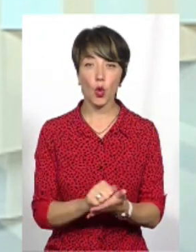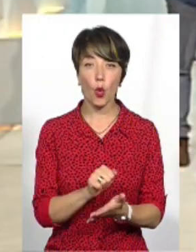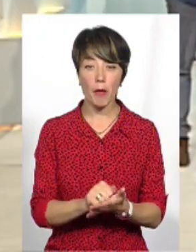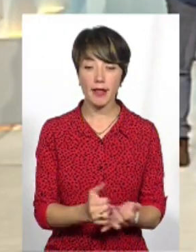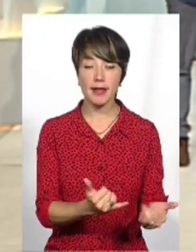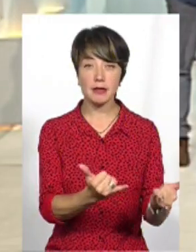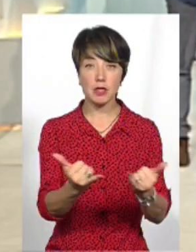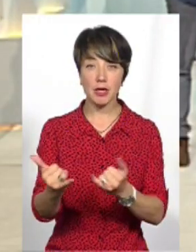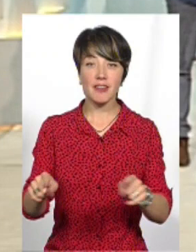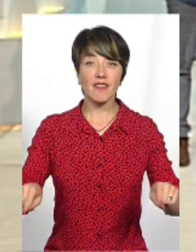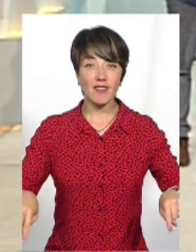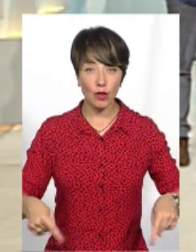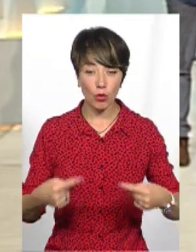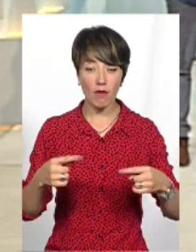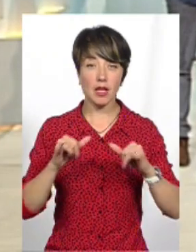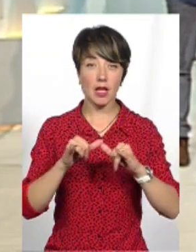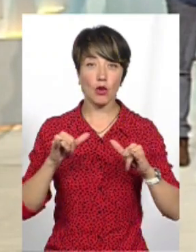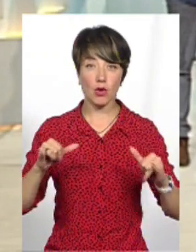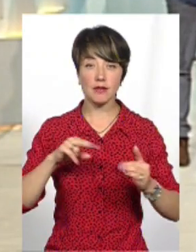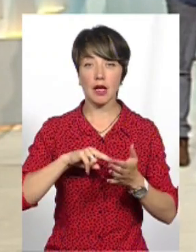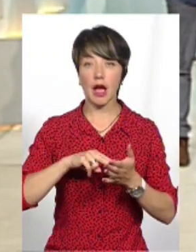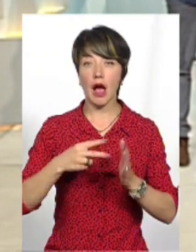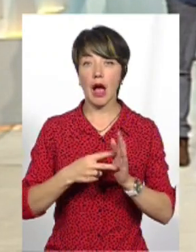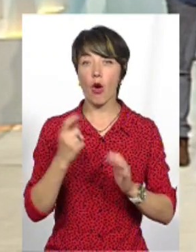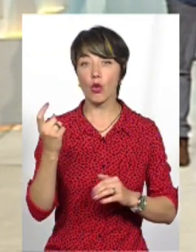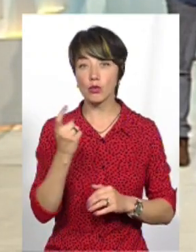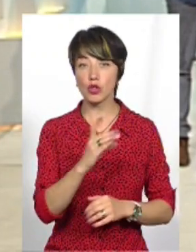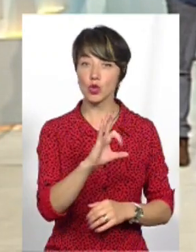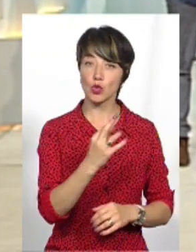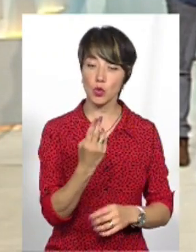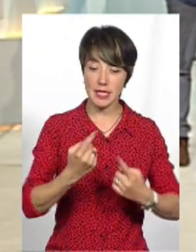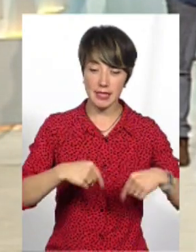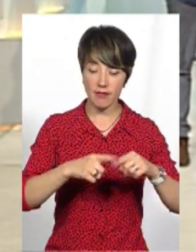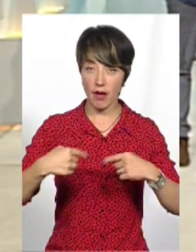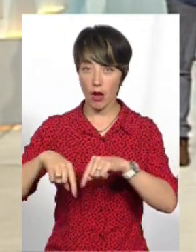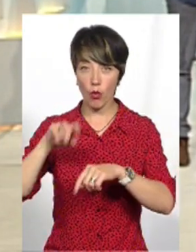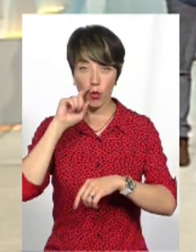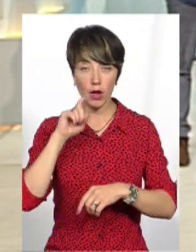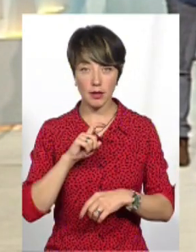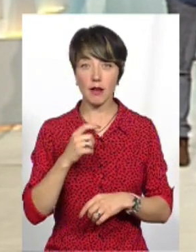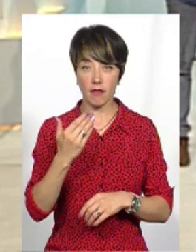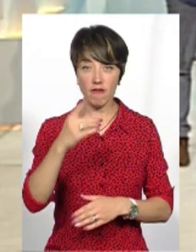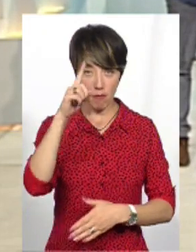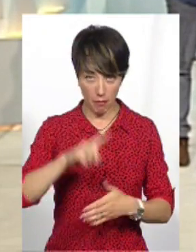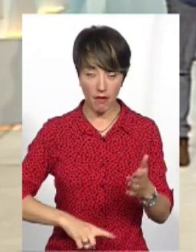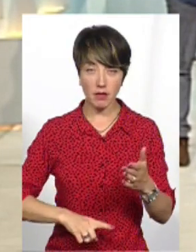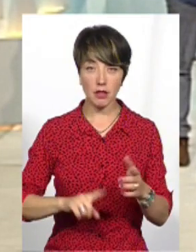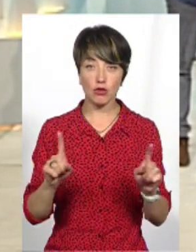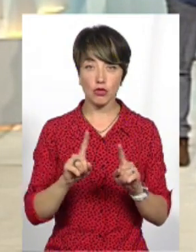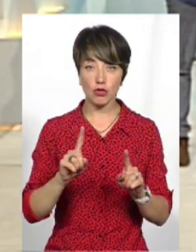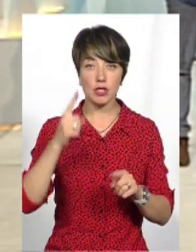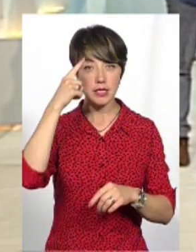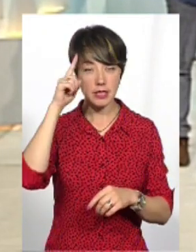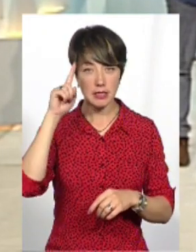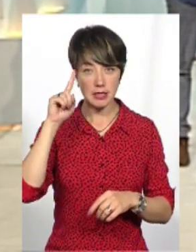які забезпечать відновлення та розвиток в економічній та соціальній сферах України. От упевнені, що